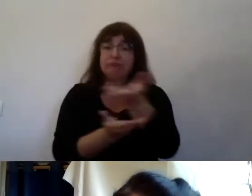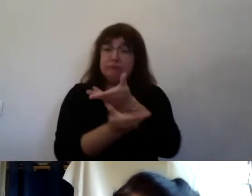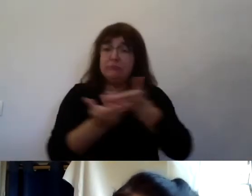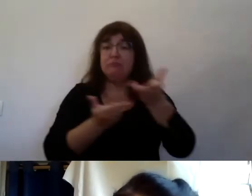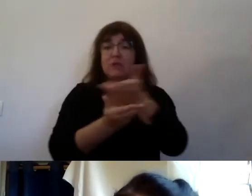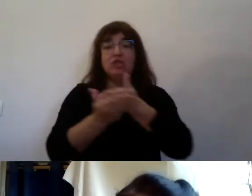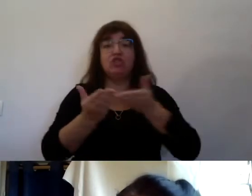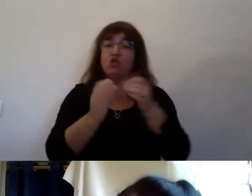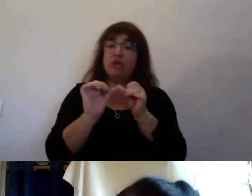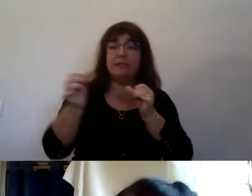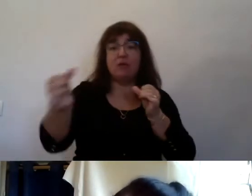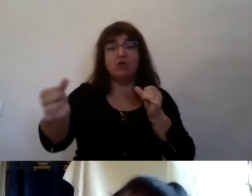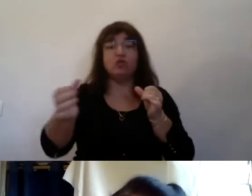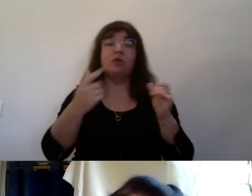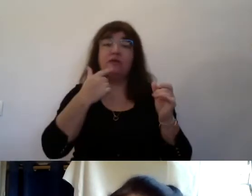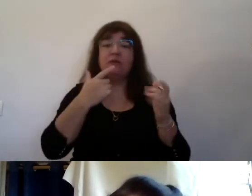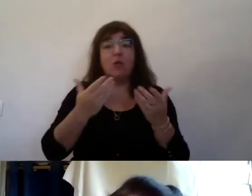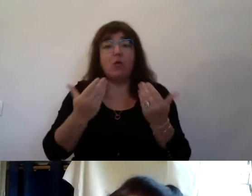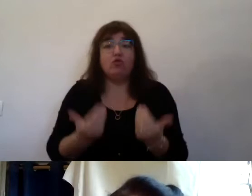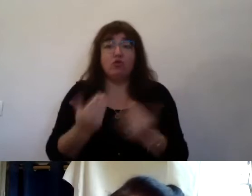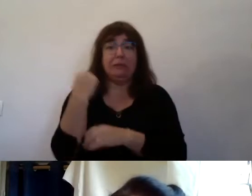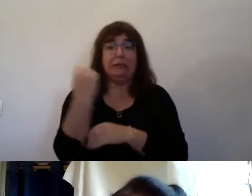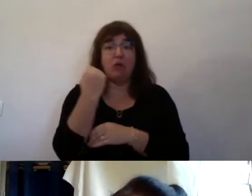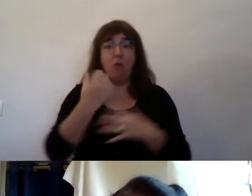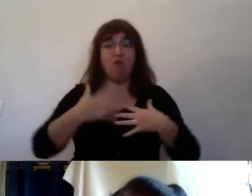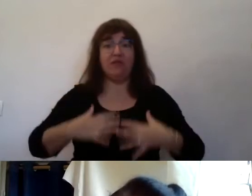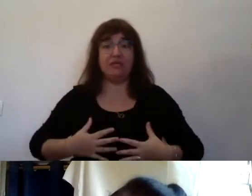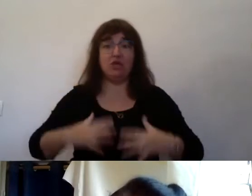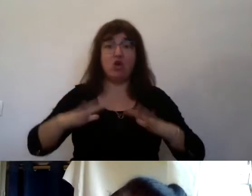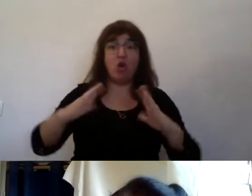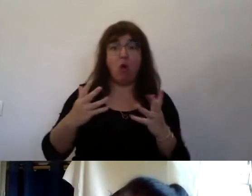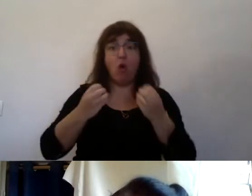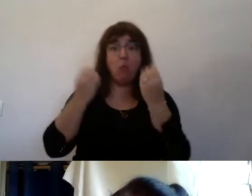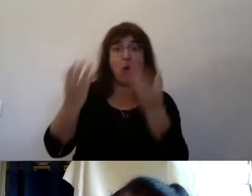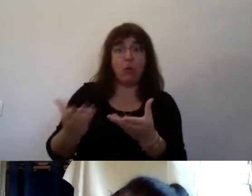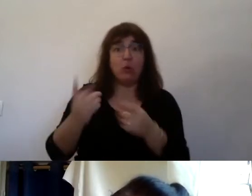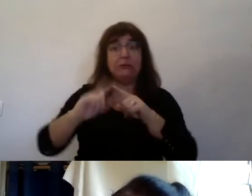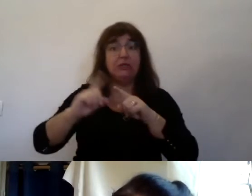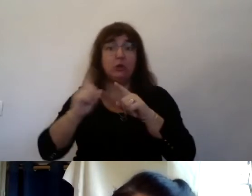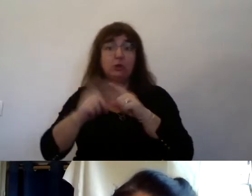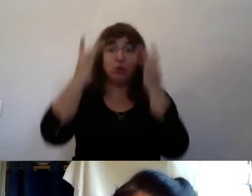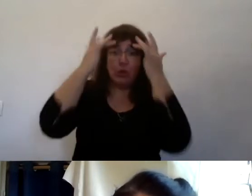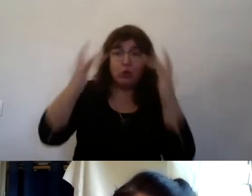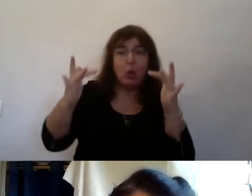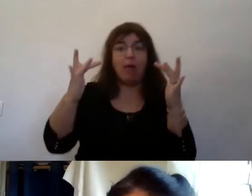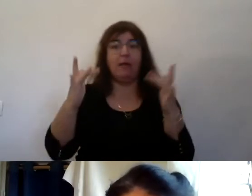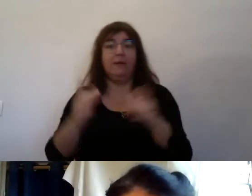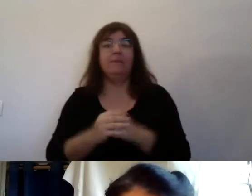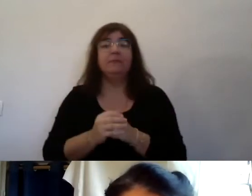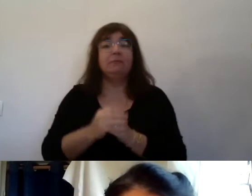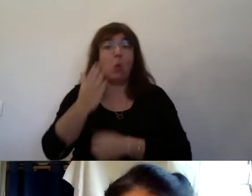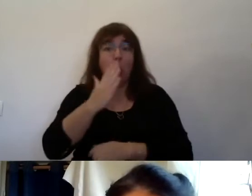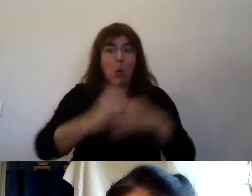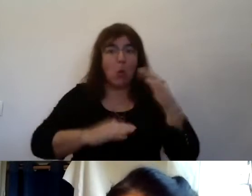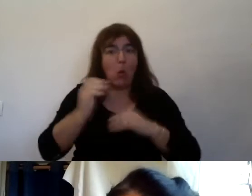culturelles à distance à l'heure de l'isolement physique et social ?» Vous êtes nombreux à être inscrits, donc on en est très heureux. Merci,